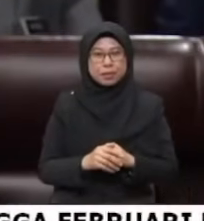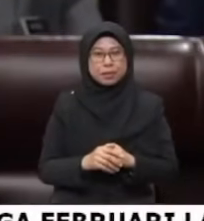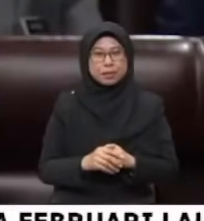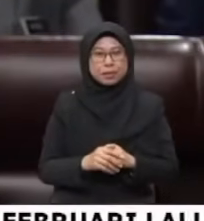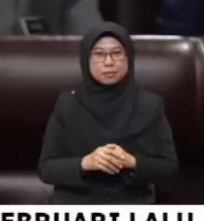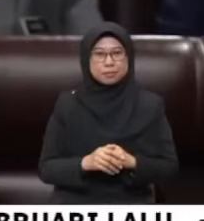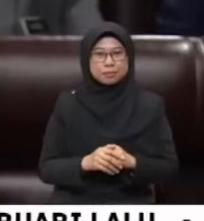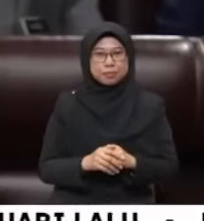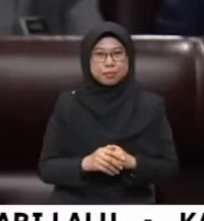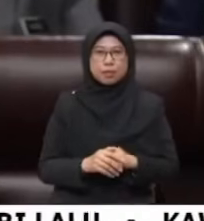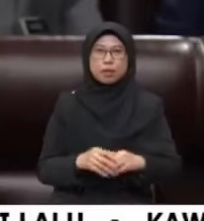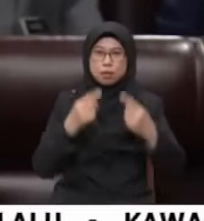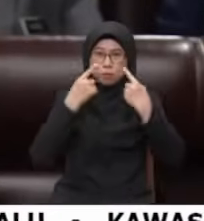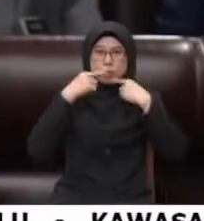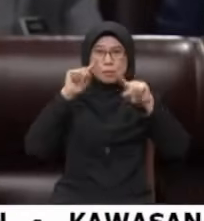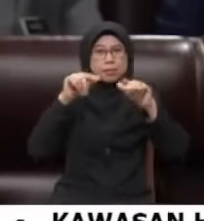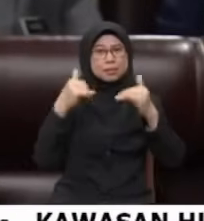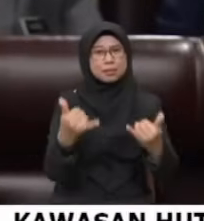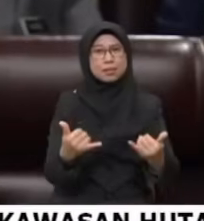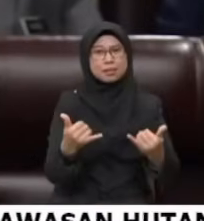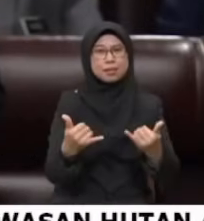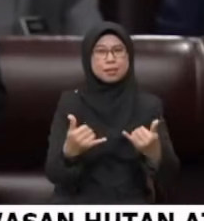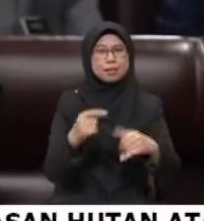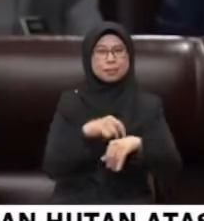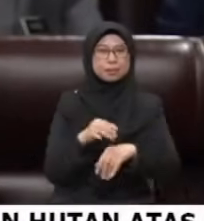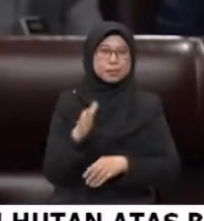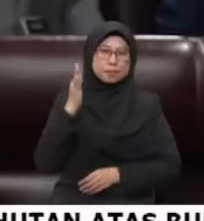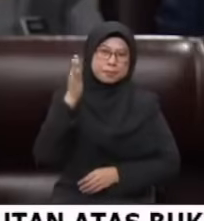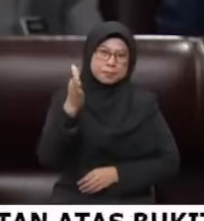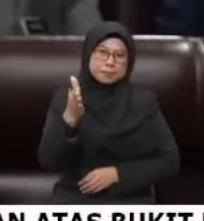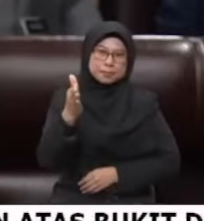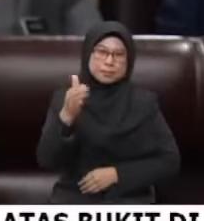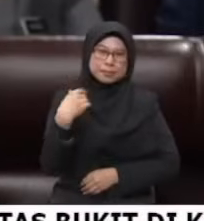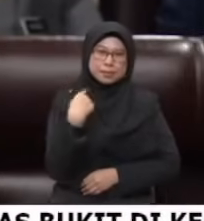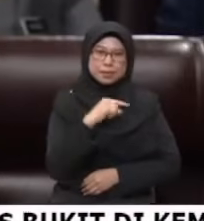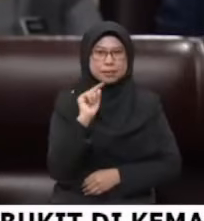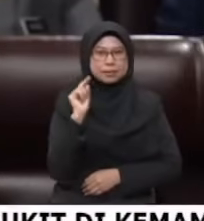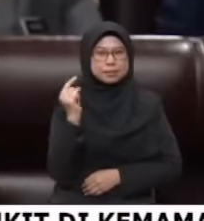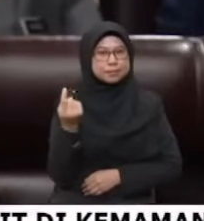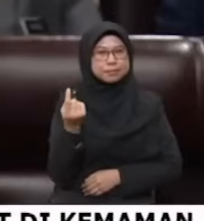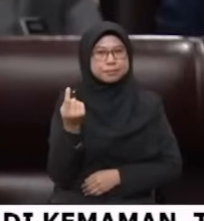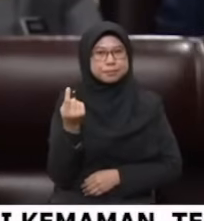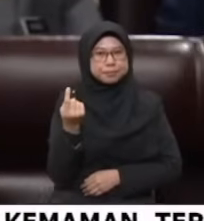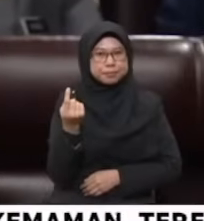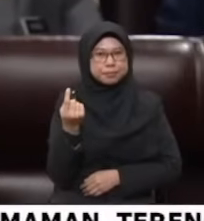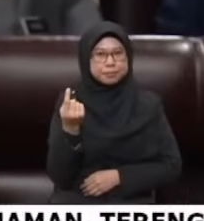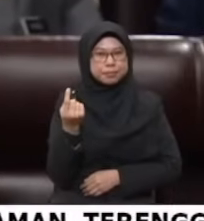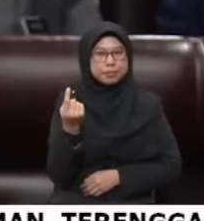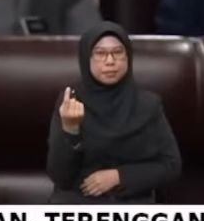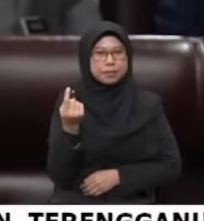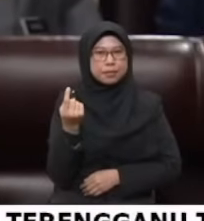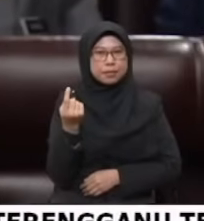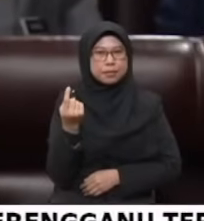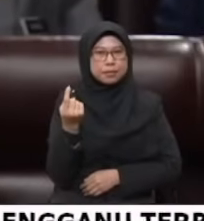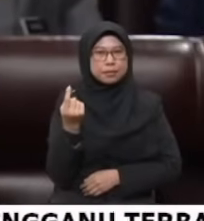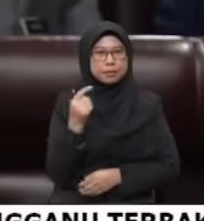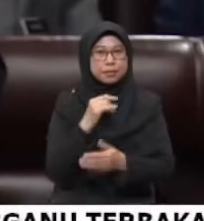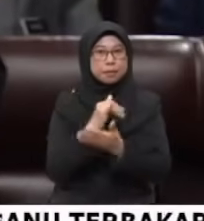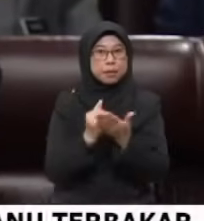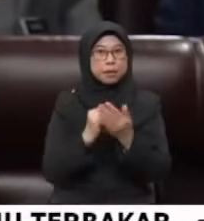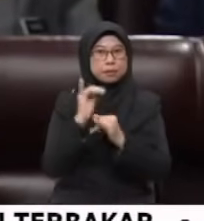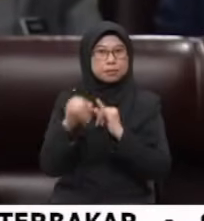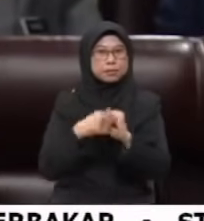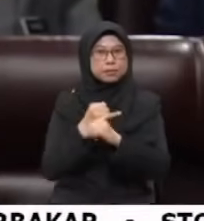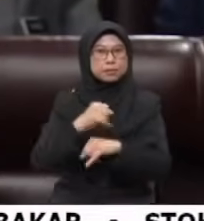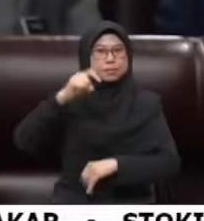amat popular sekarang dan pada masa depan kita hanya tuntutan pihak antarabangsa